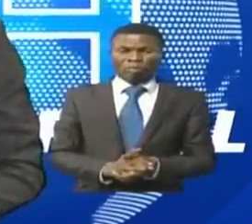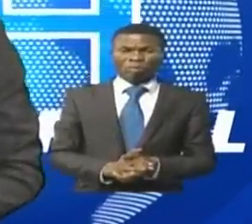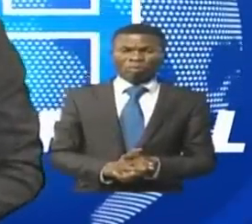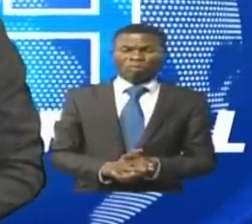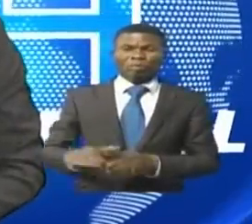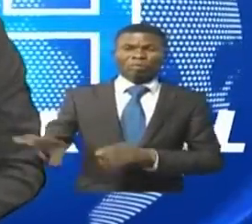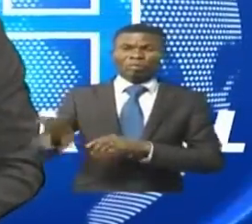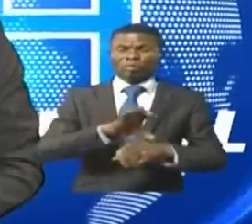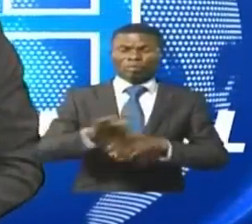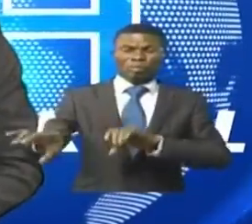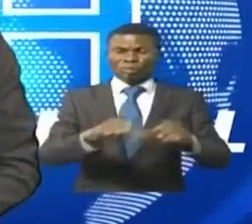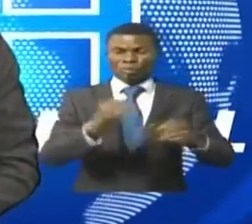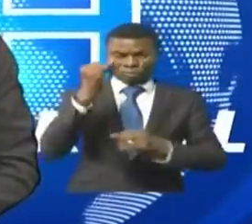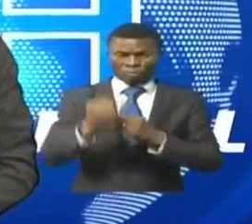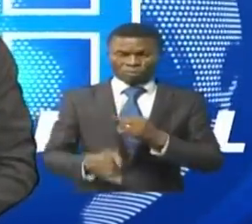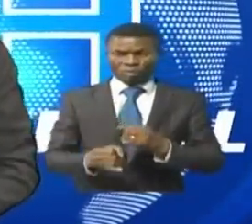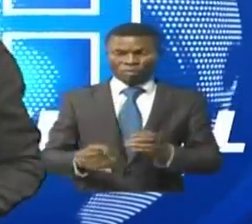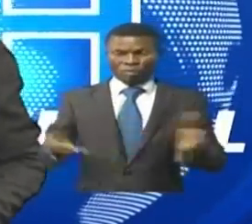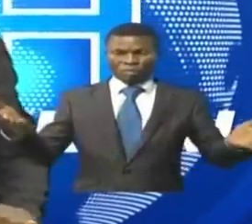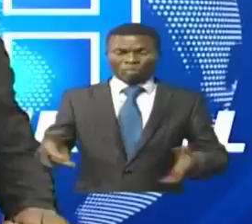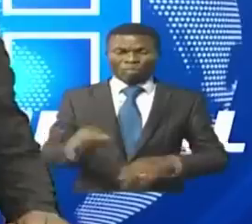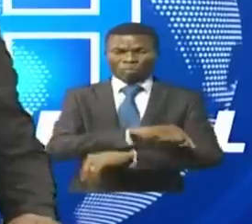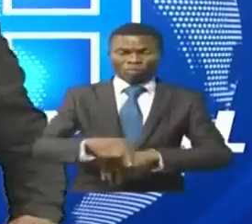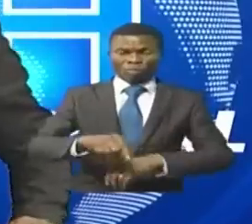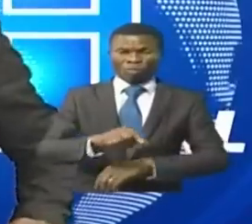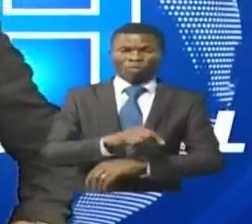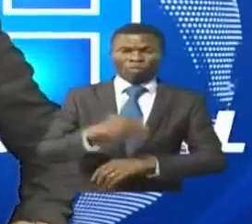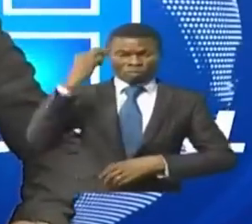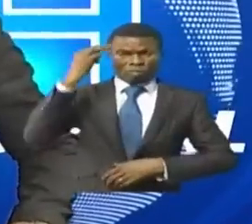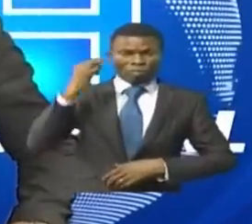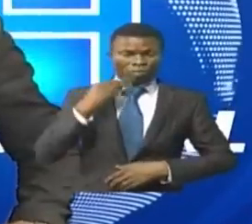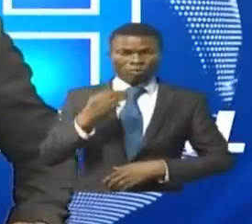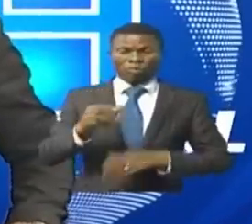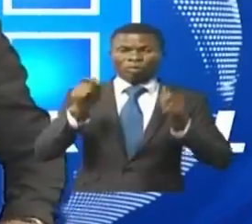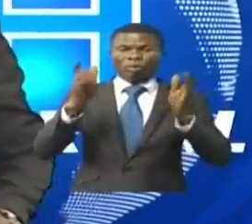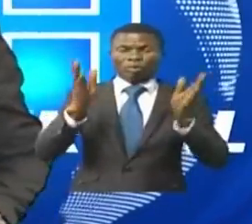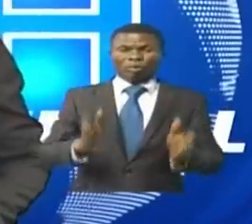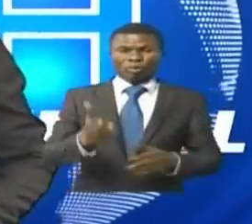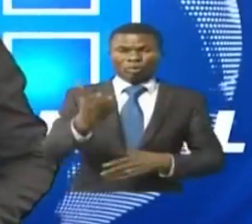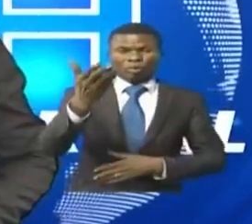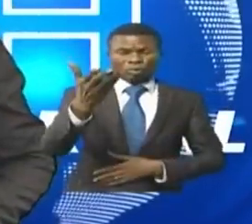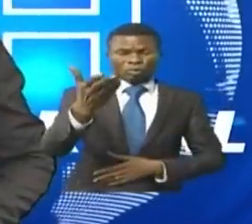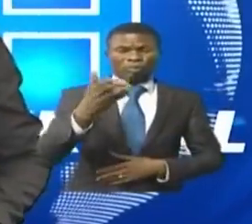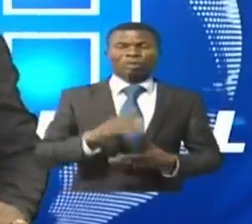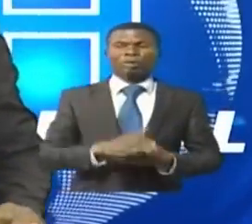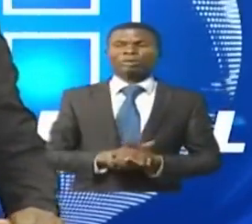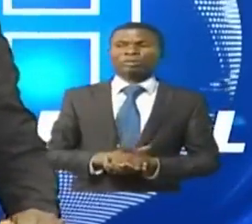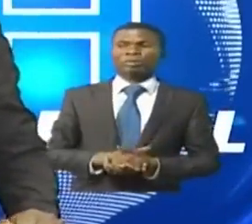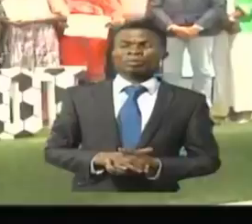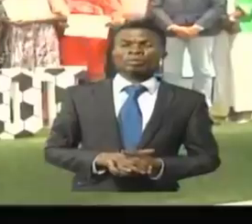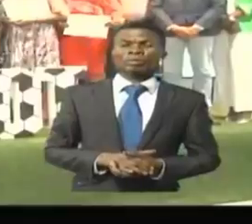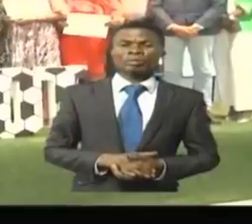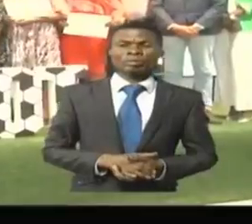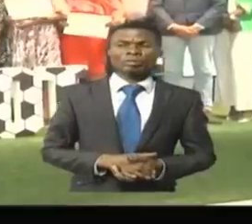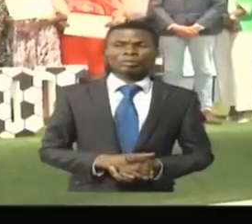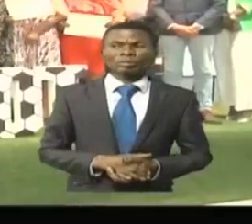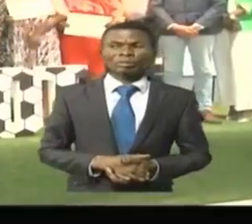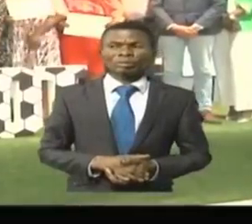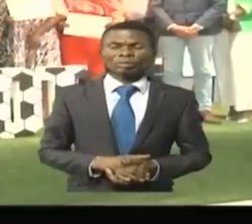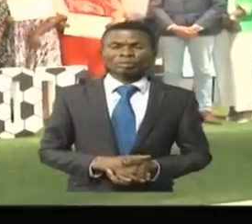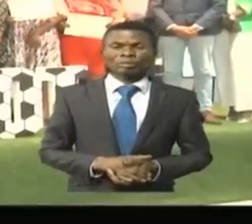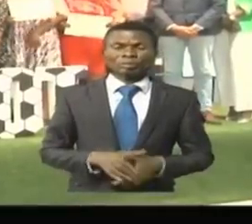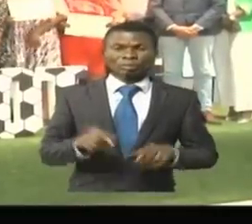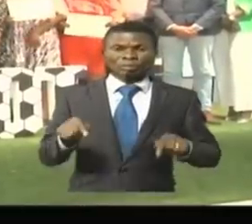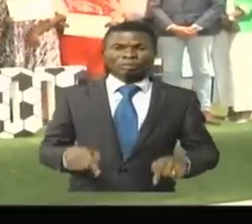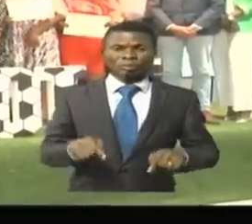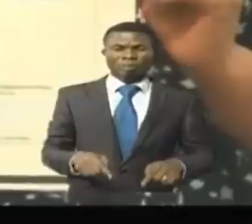été organisée en présence du directeur de cabinet du ministre des Médias, Patrick Muyaya-Katemboué. Reportage. Ils sont